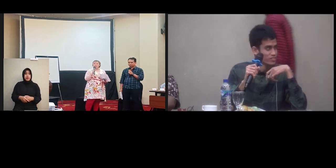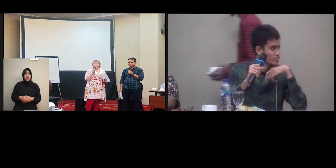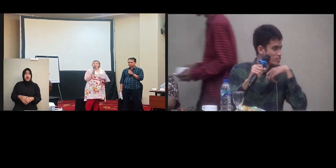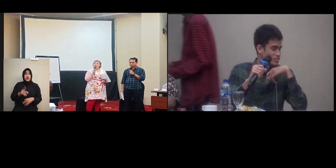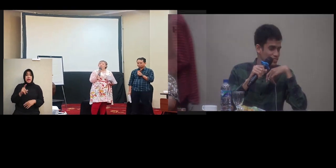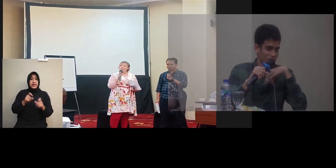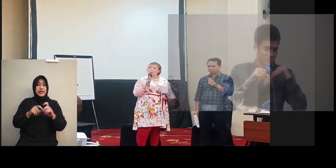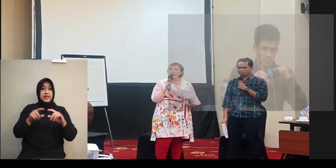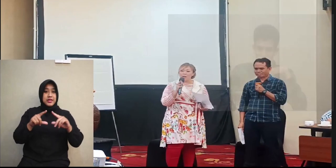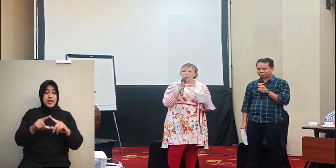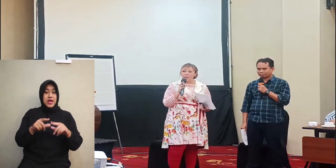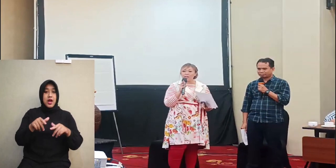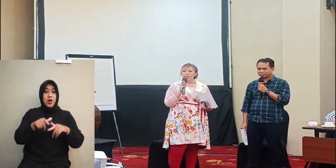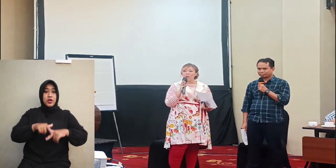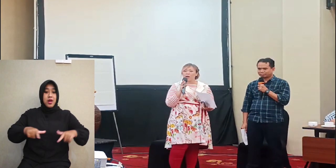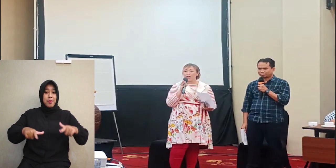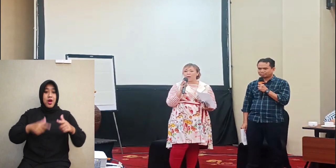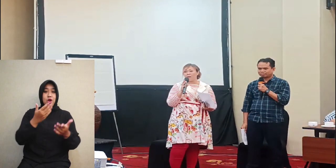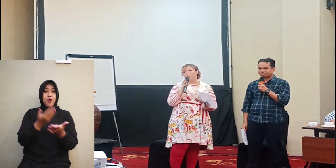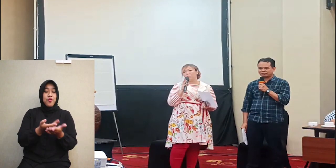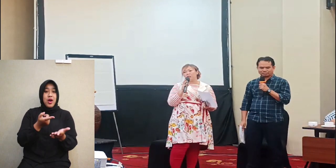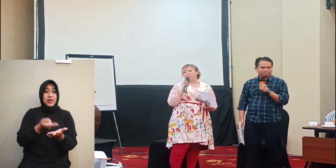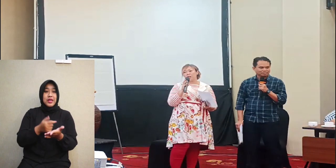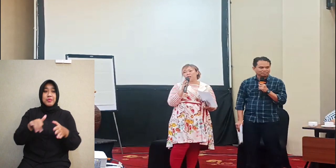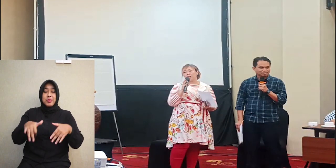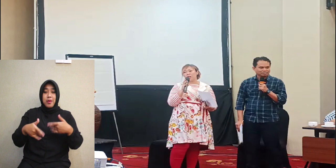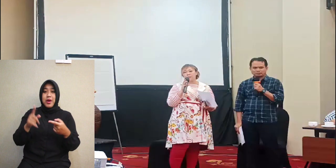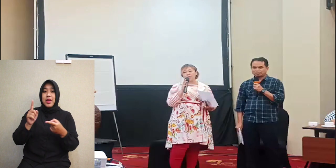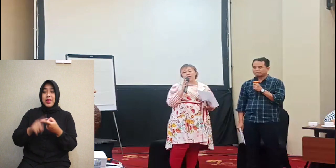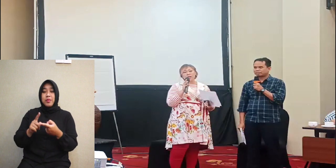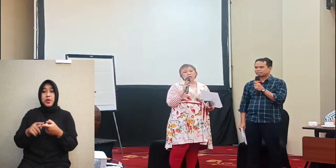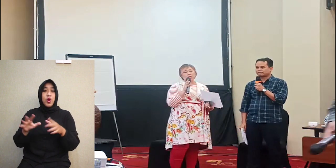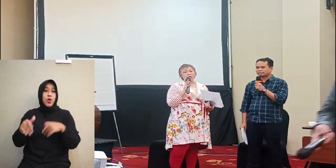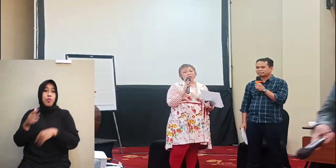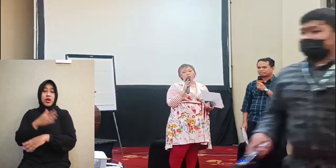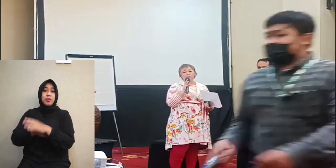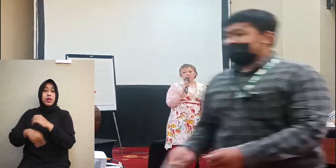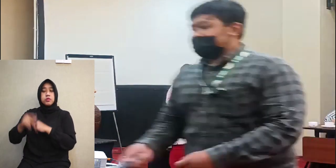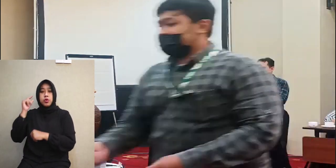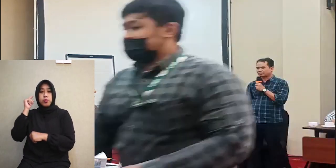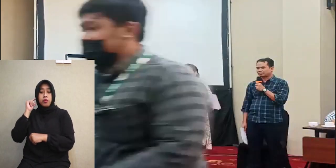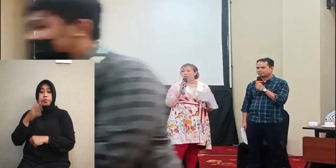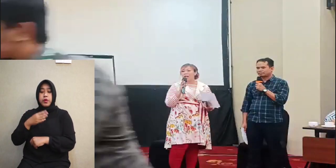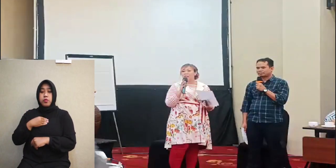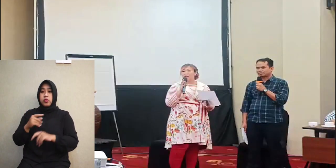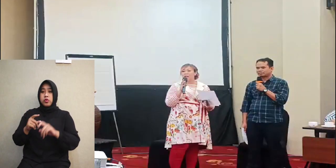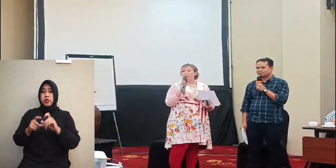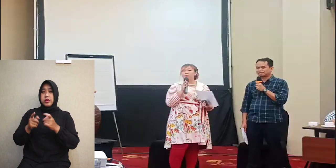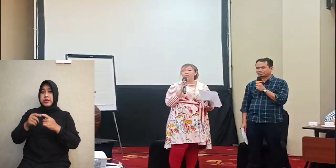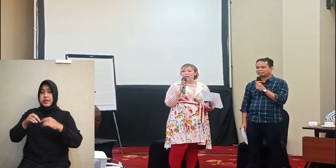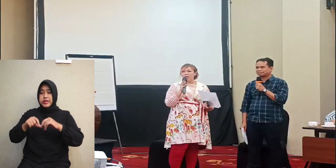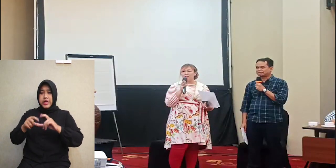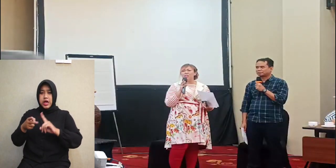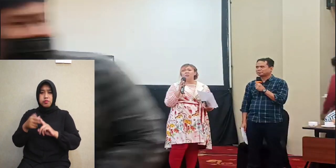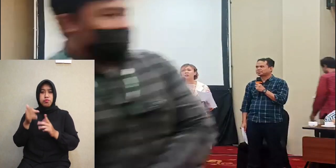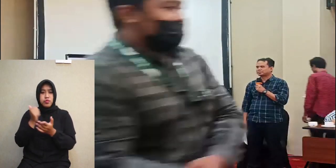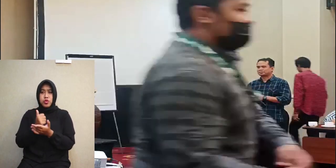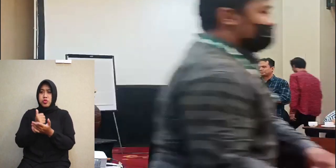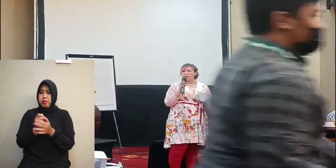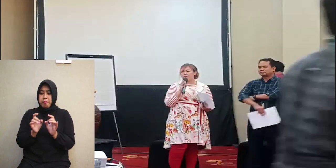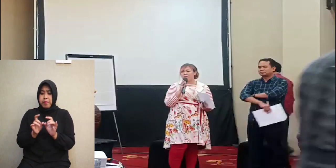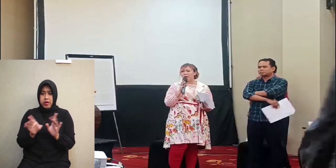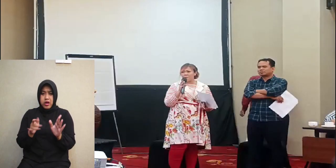Lisa Ini kalau di lapangan faktanya tuh kayak apa sih teman-teman difabel perempuan tadi Kalau menurut Mas Syarif itu jelas berbeda Jadi sebenarnya